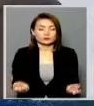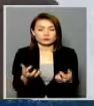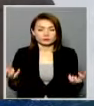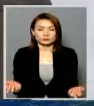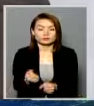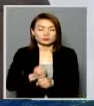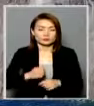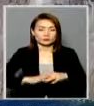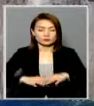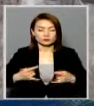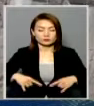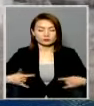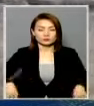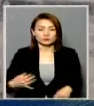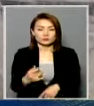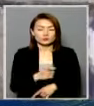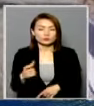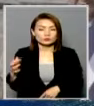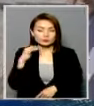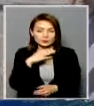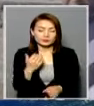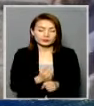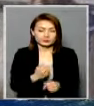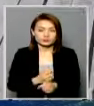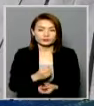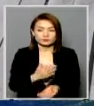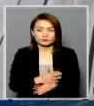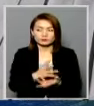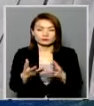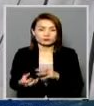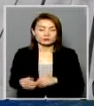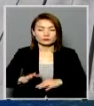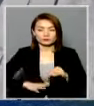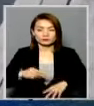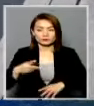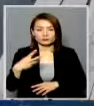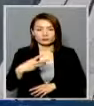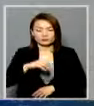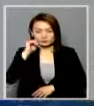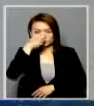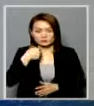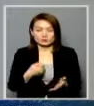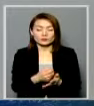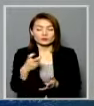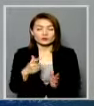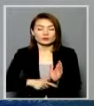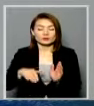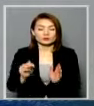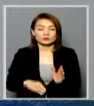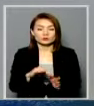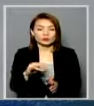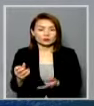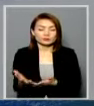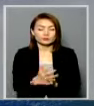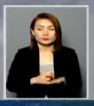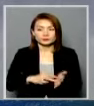маржандарын қолдан өсіріп, көбейтуге қызығушылық танытатын шаруашылықтар сан артады. Соның нәтижесінде мамандар 2030 жылға дейін 270 мың тонна балық